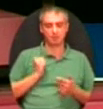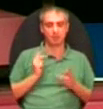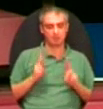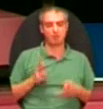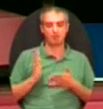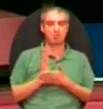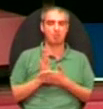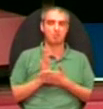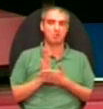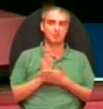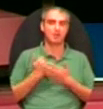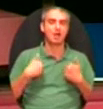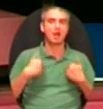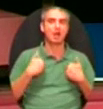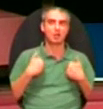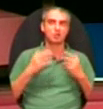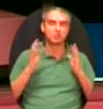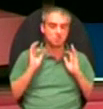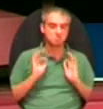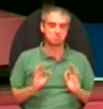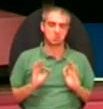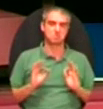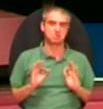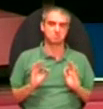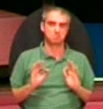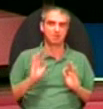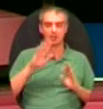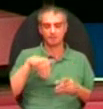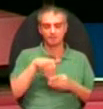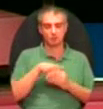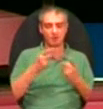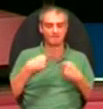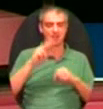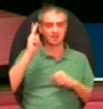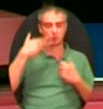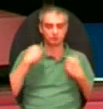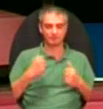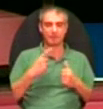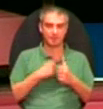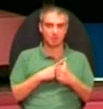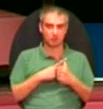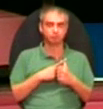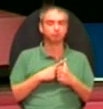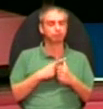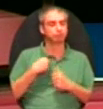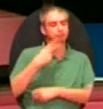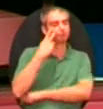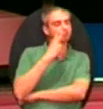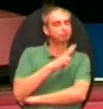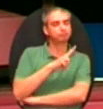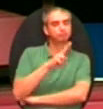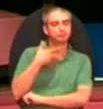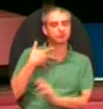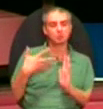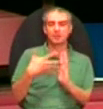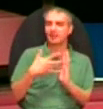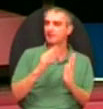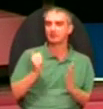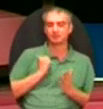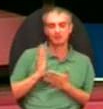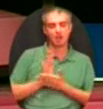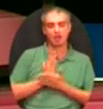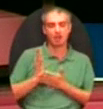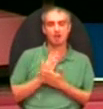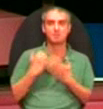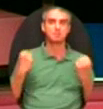מוכן. אנחנו באמת, גם בתוך ועדת חוץ וביטחון, מסתכלים על ההיערכות של צהל הימים האלה,